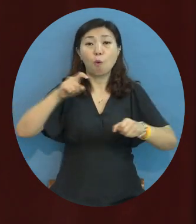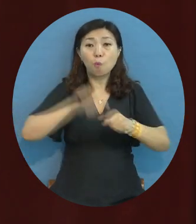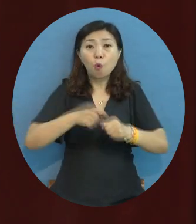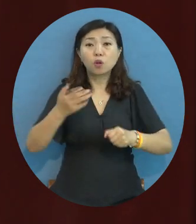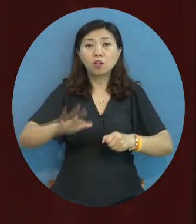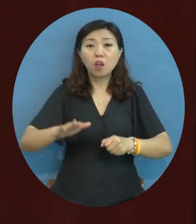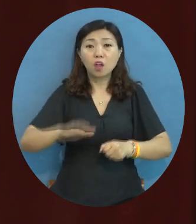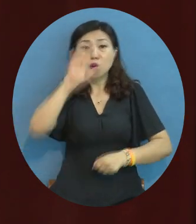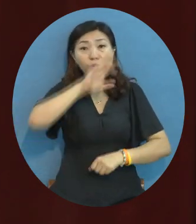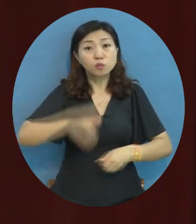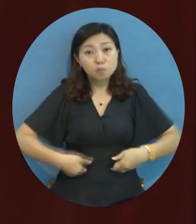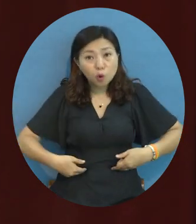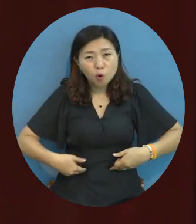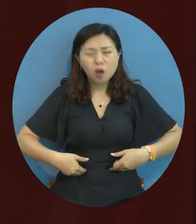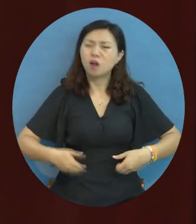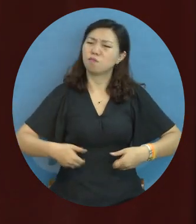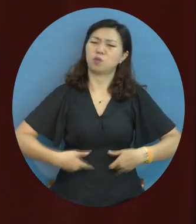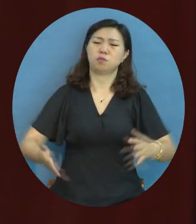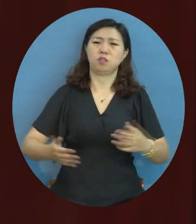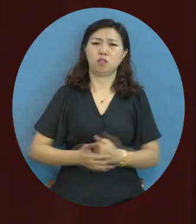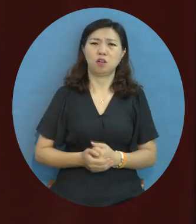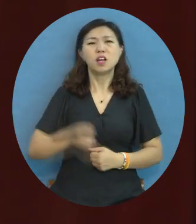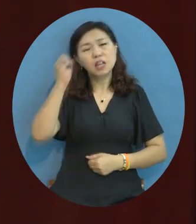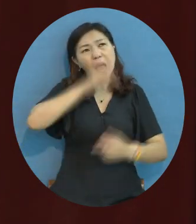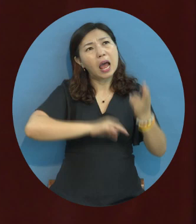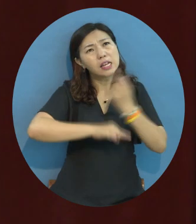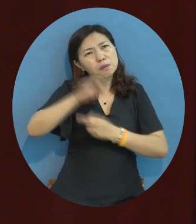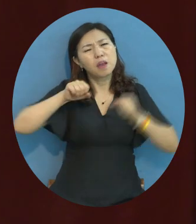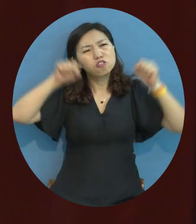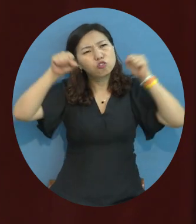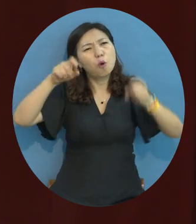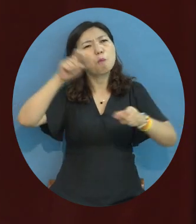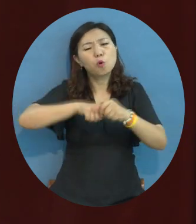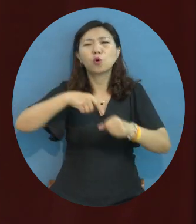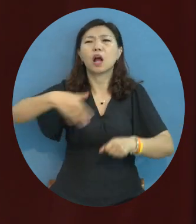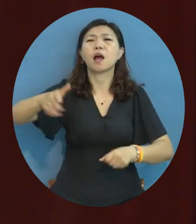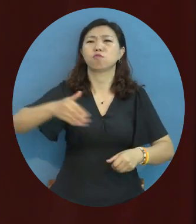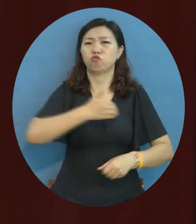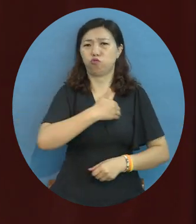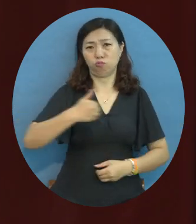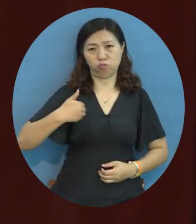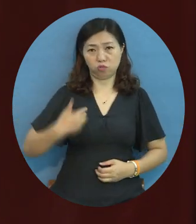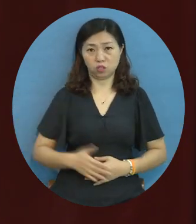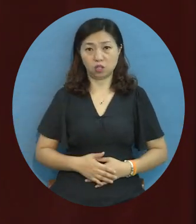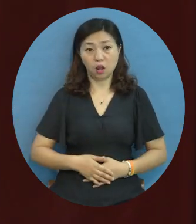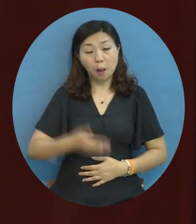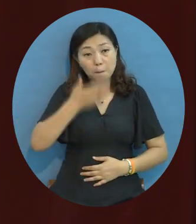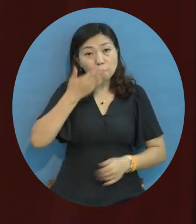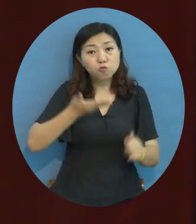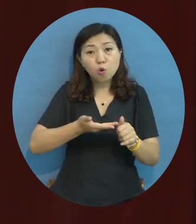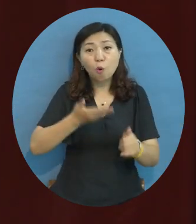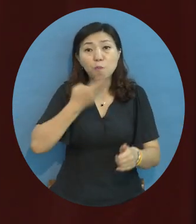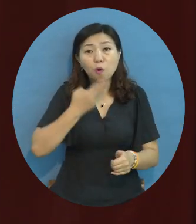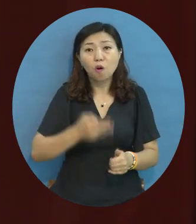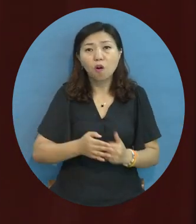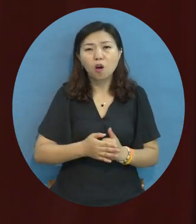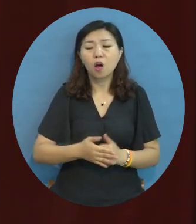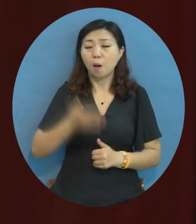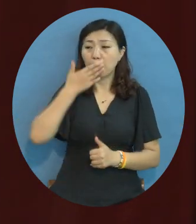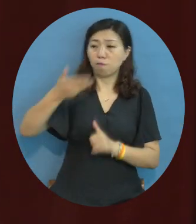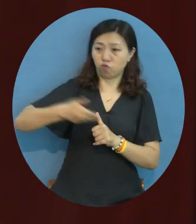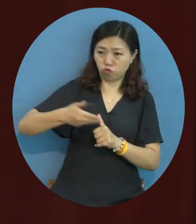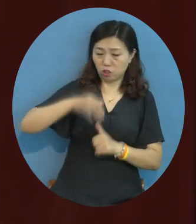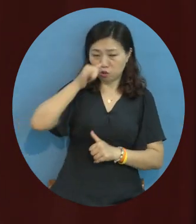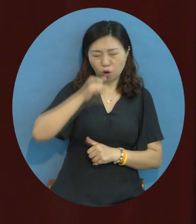돼. 알았죠? 네. 밥 주나 안 주나? 밥 주죠. 재워주나 안 재워주나? 다